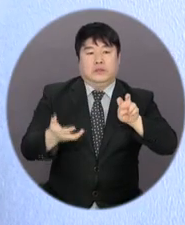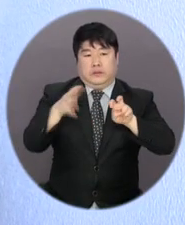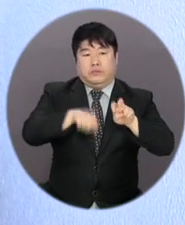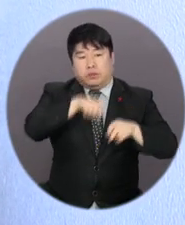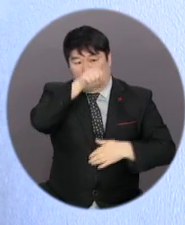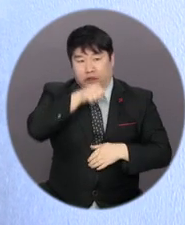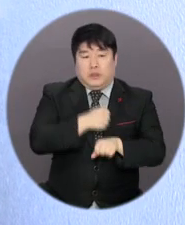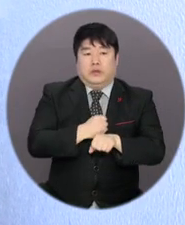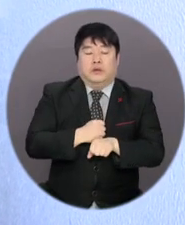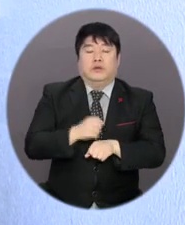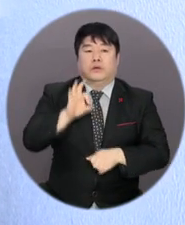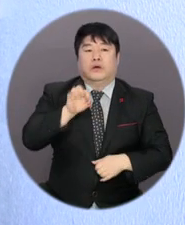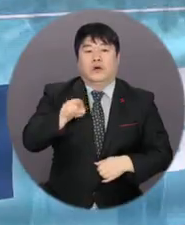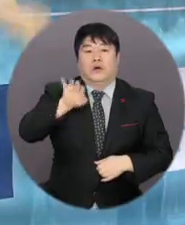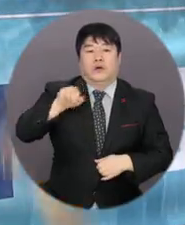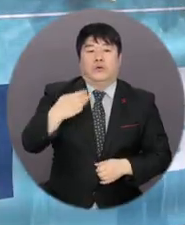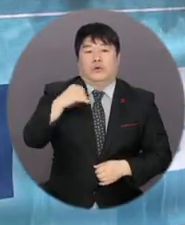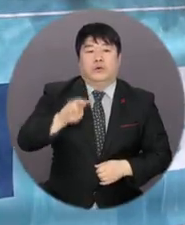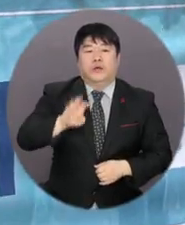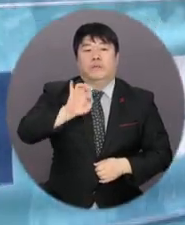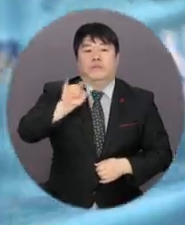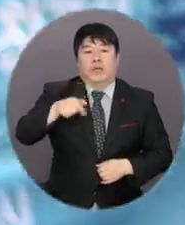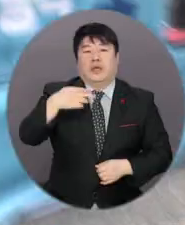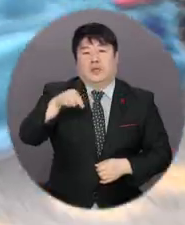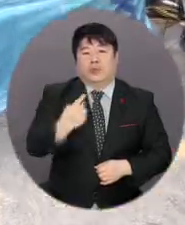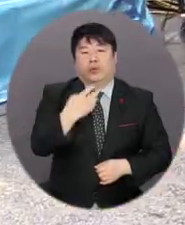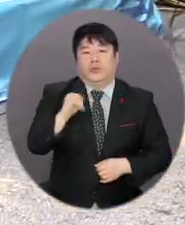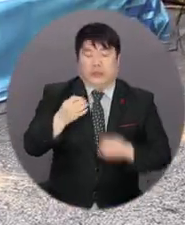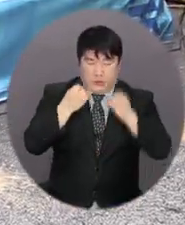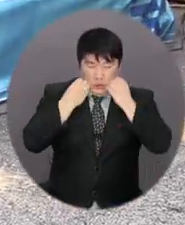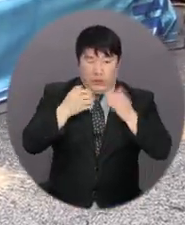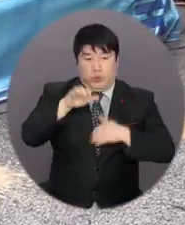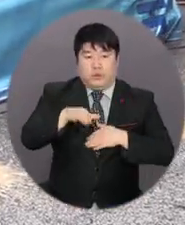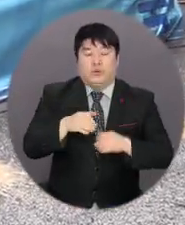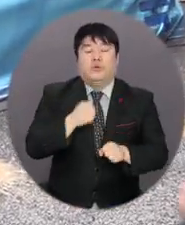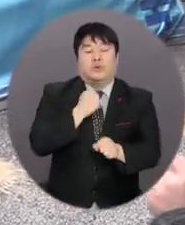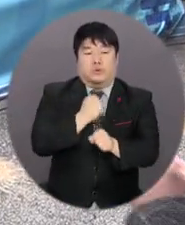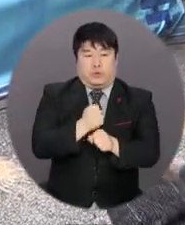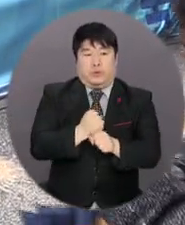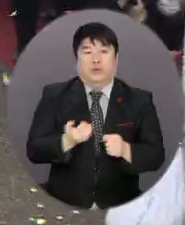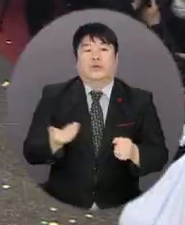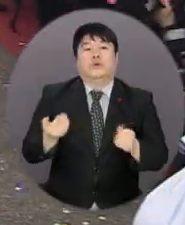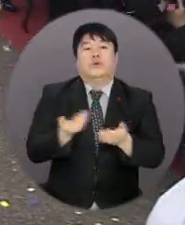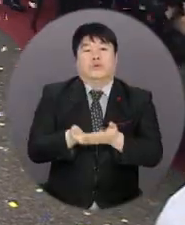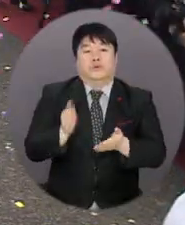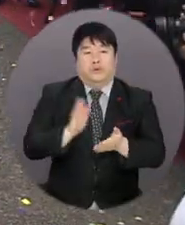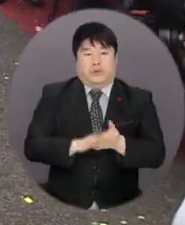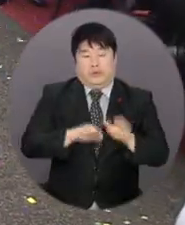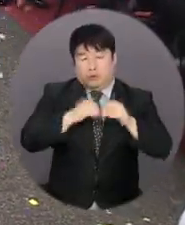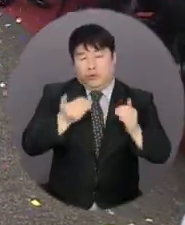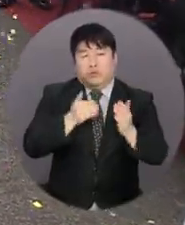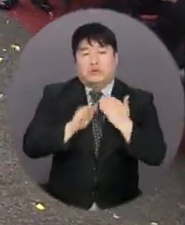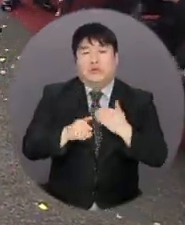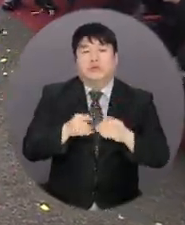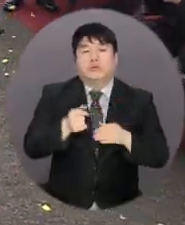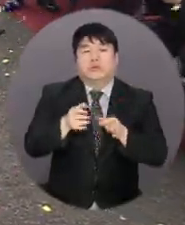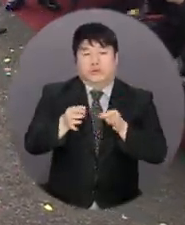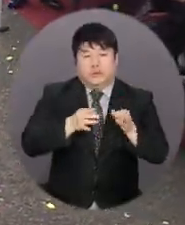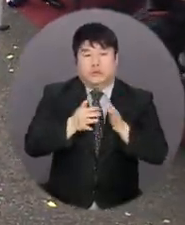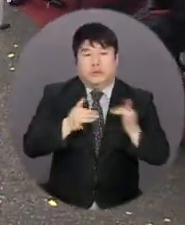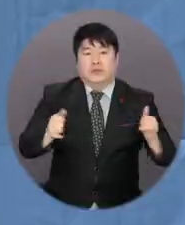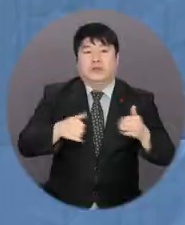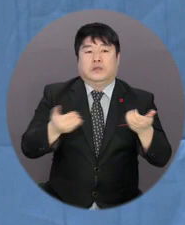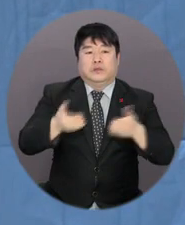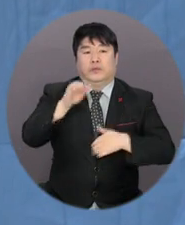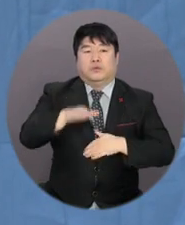들여 어울림 팩토리라는 새로운 공간으로 고쳐집니다. 완성된 후에는 지역 소상공인의 업무 공간으로 활용될